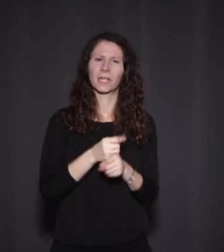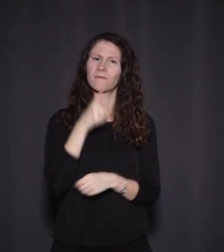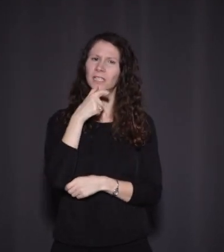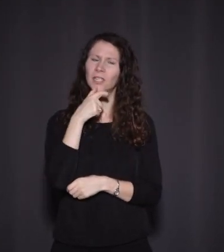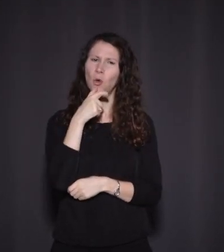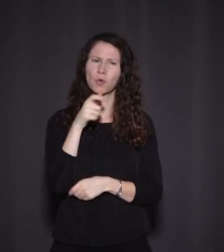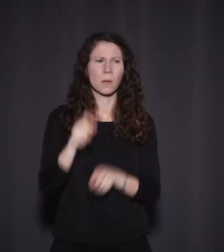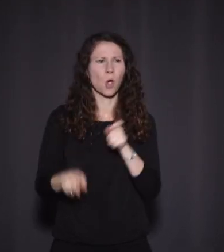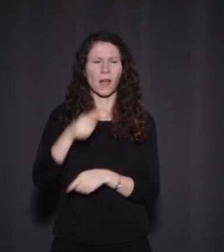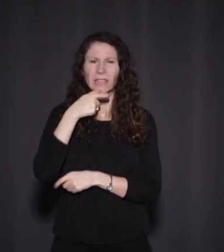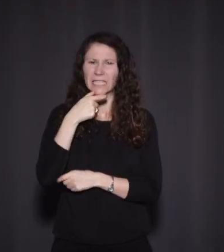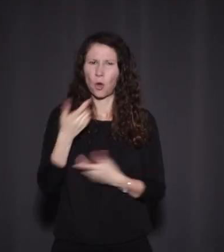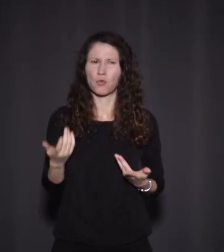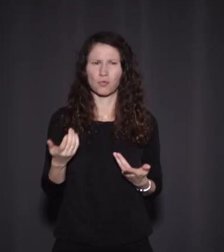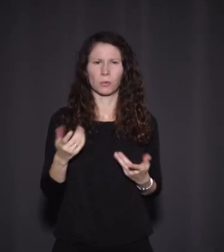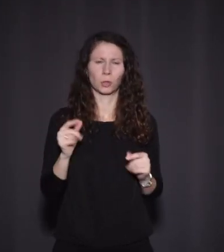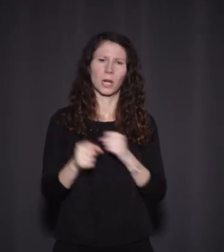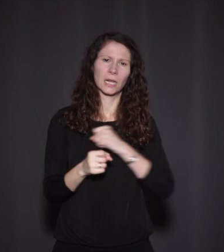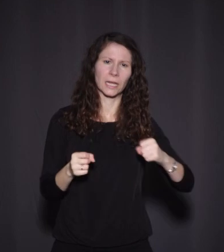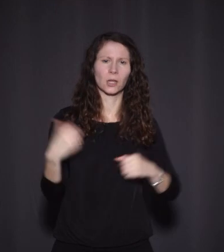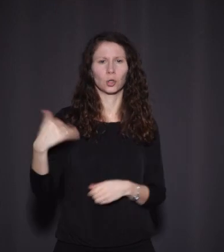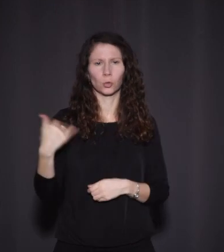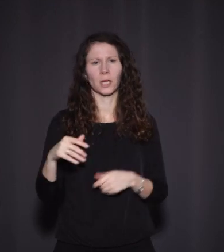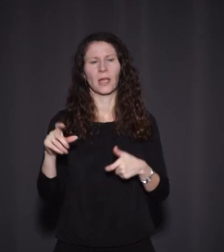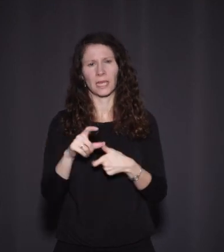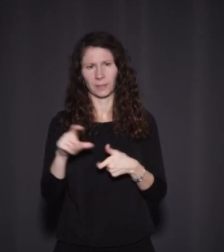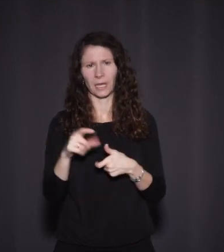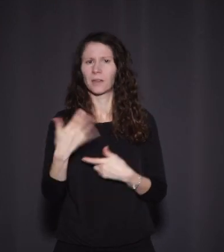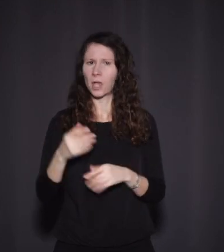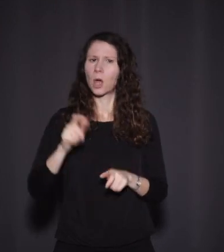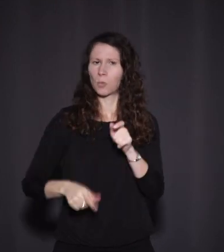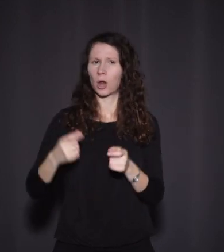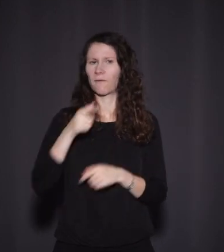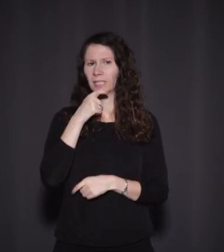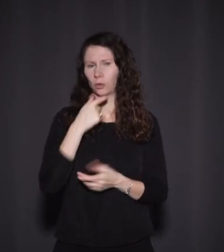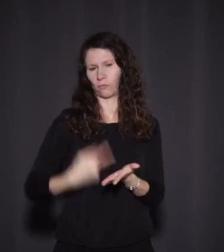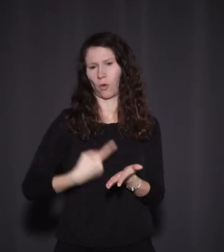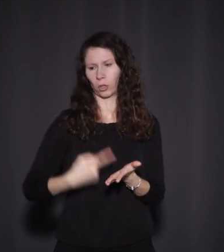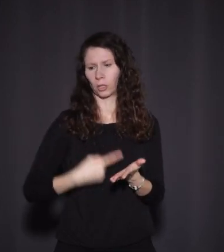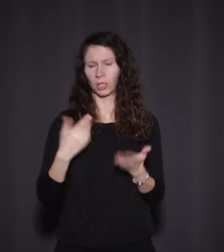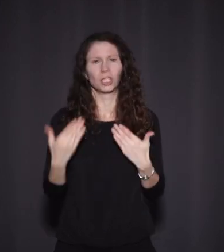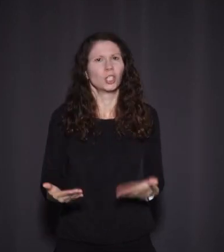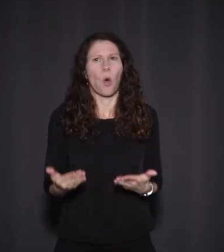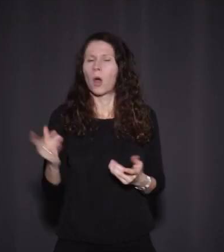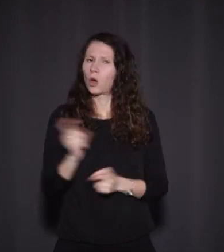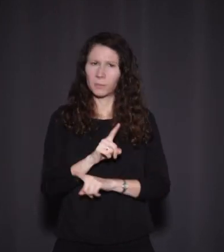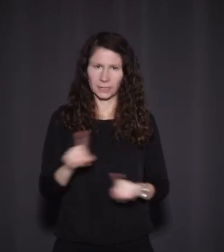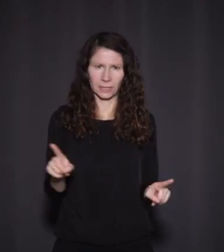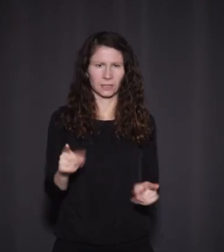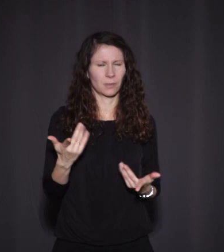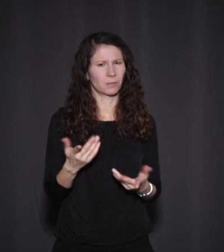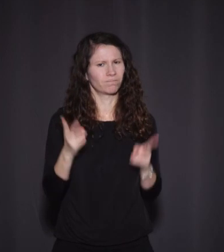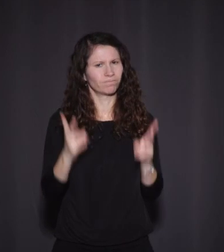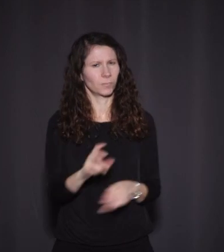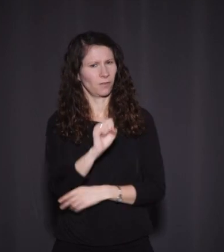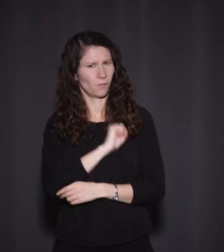Erwerbstätigenversicherung, Bürgerversicherung. Also Linke, Grüne und SPD haben mir die Bürgerversicherung gefordert. In der Form kommt sie jetzt nicht. Wo liegt denn da genau der